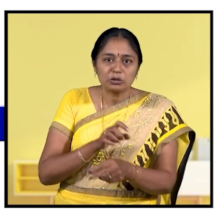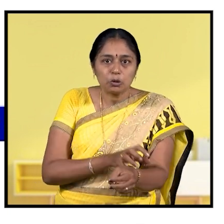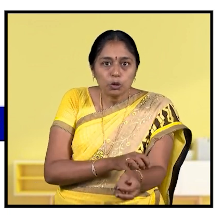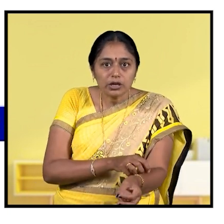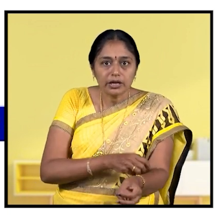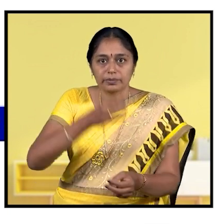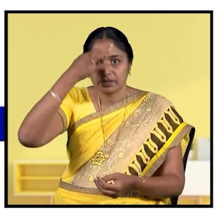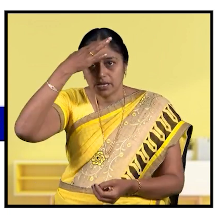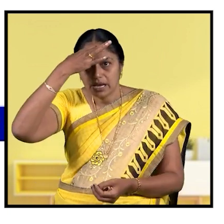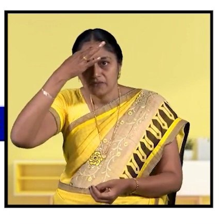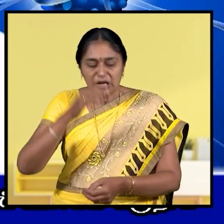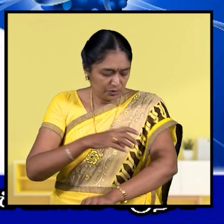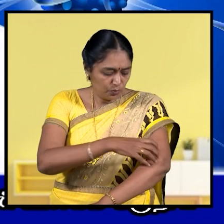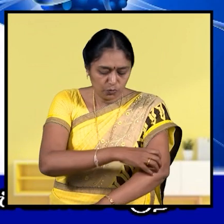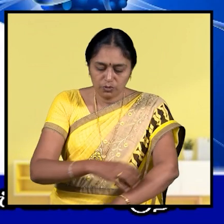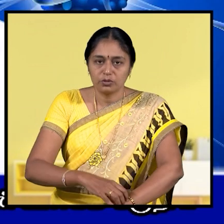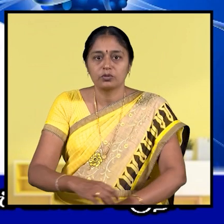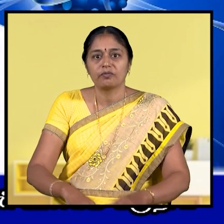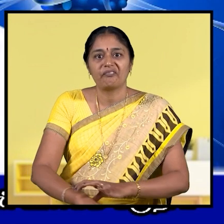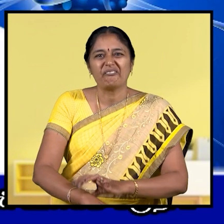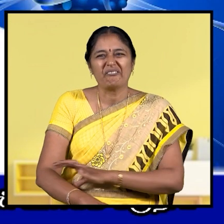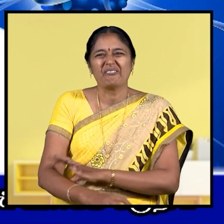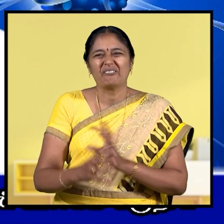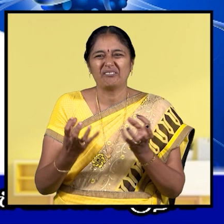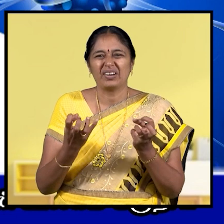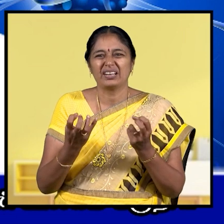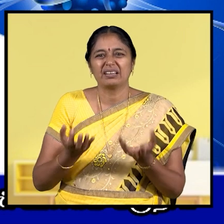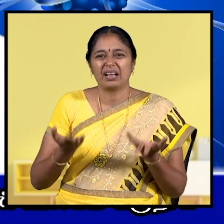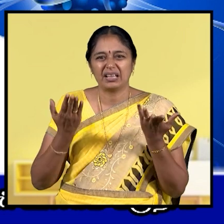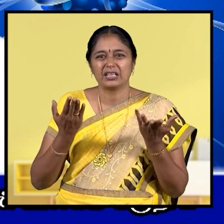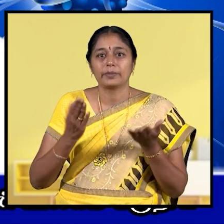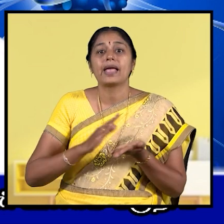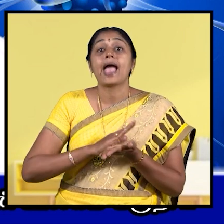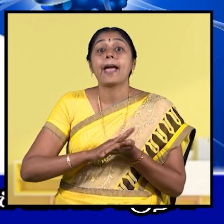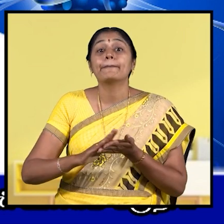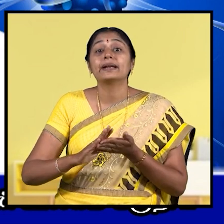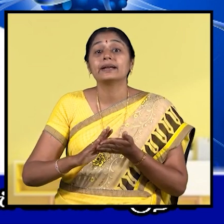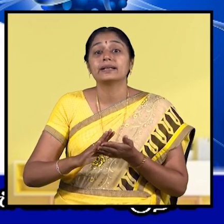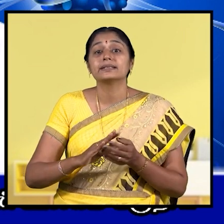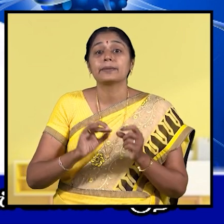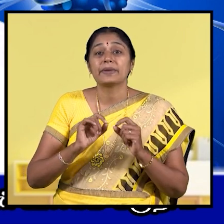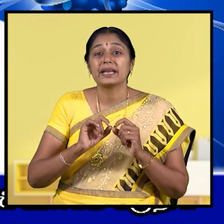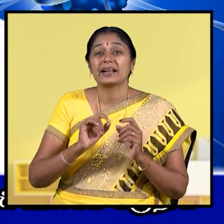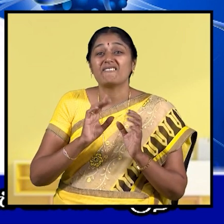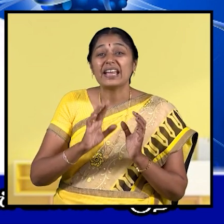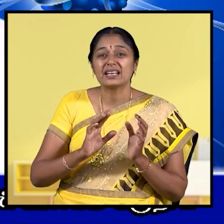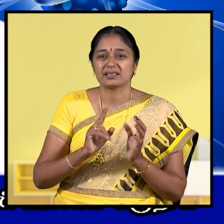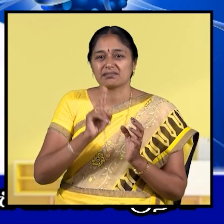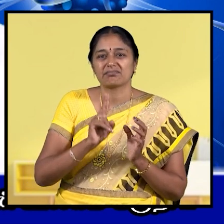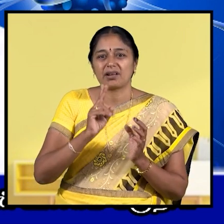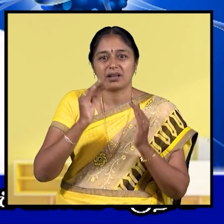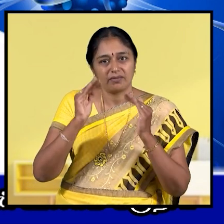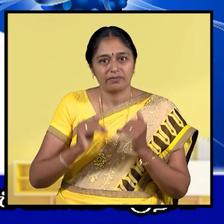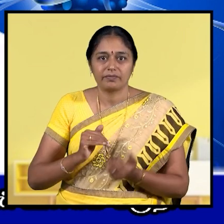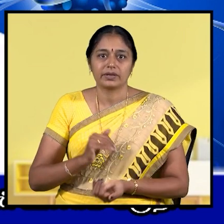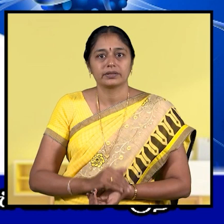அரிப்பு, தலைவலி மற்றும் மூட்டுகளின் வலியெல்லாம் ஏற்பட்டதுன்னா இது வந்து நம்ம ஹெப்படைட்டிஸ் பி அப்படிங்கிற வைரஸுடைய தாக்கம் அப்படின்னு நம்ம வந்து தெரிஞ்சுக்கலாம். சரி, இந்த நோயை